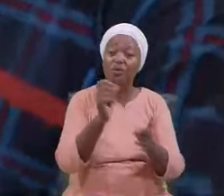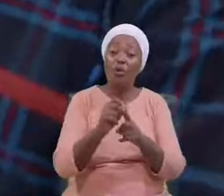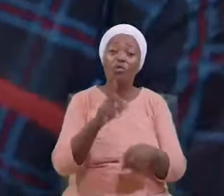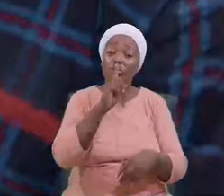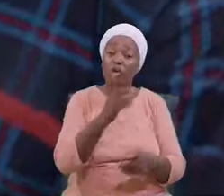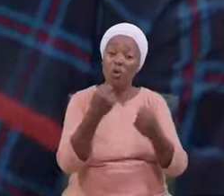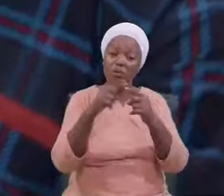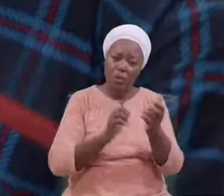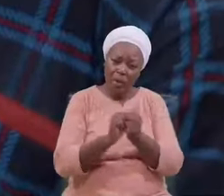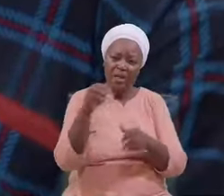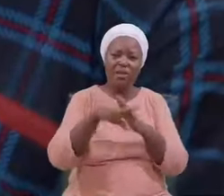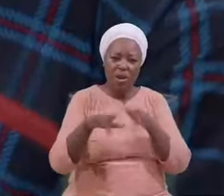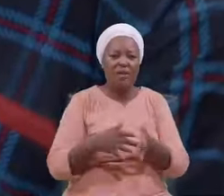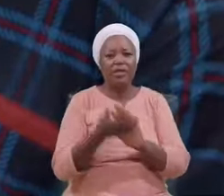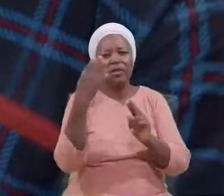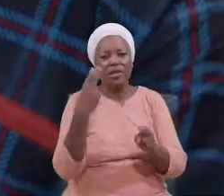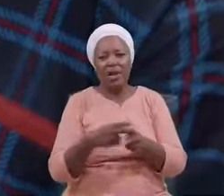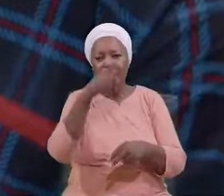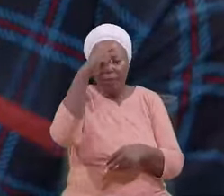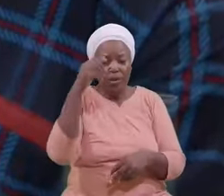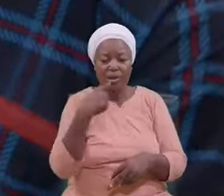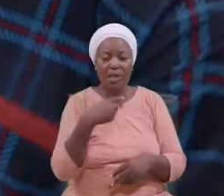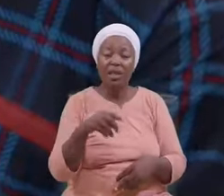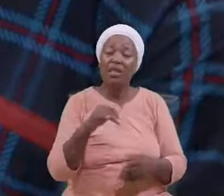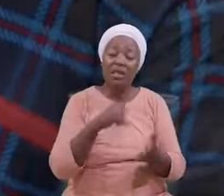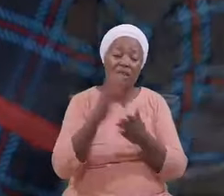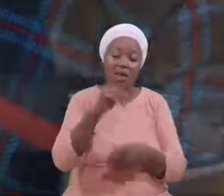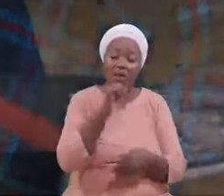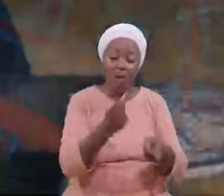que il dit que